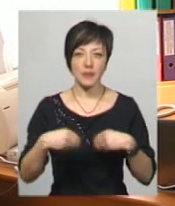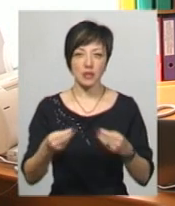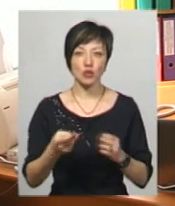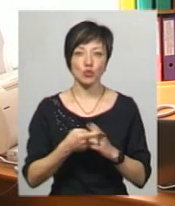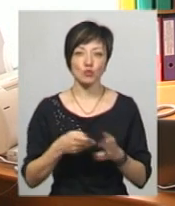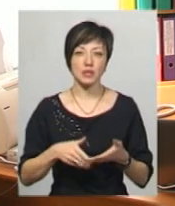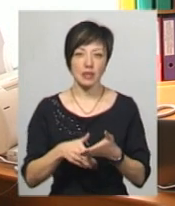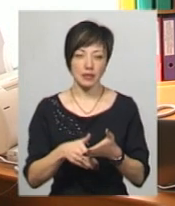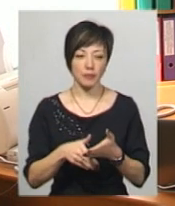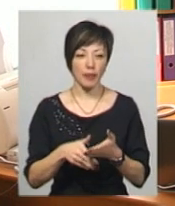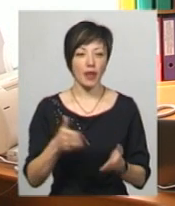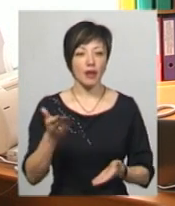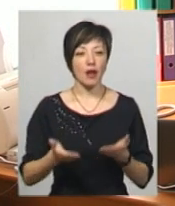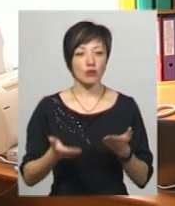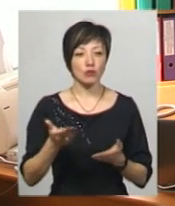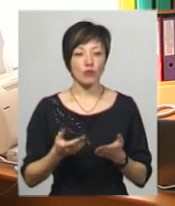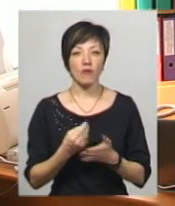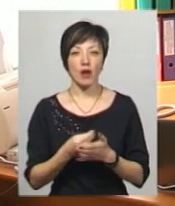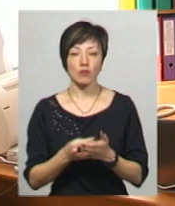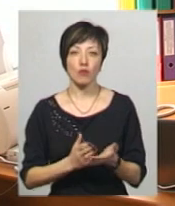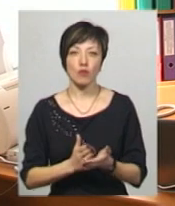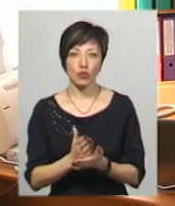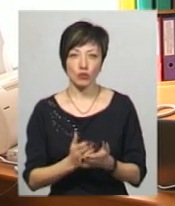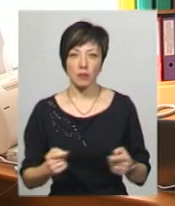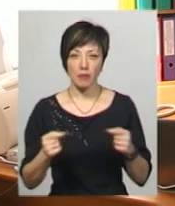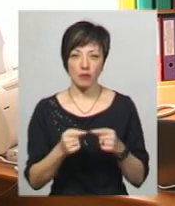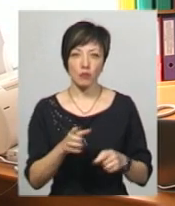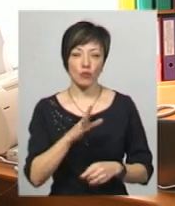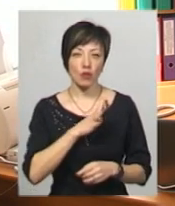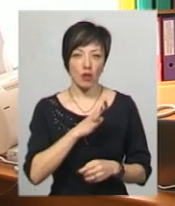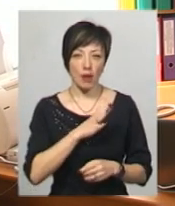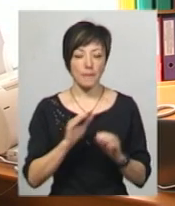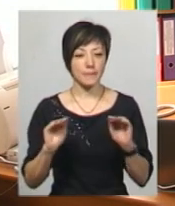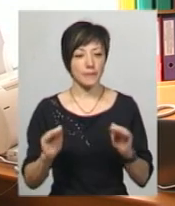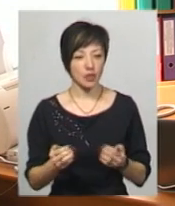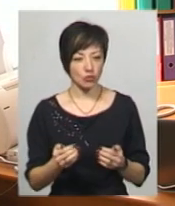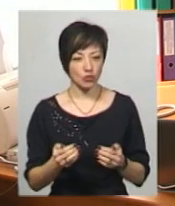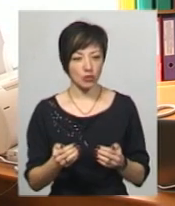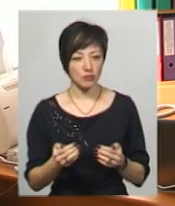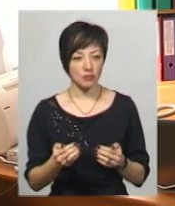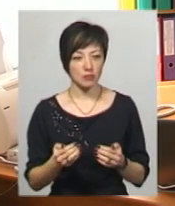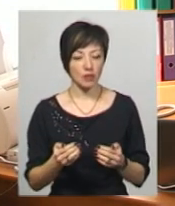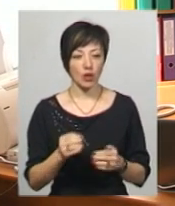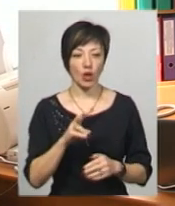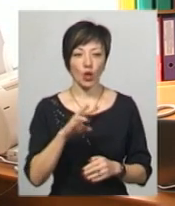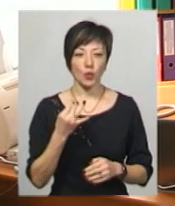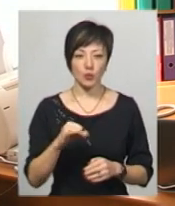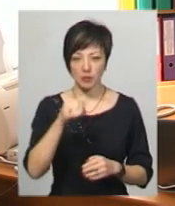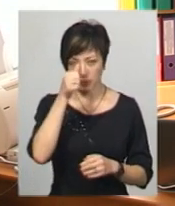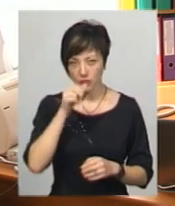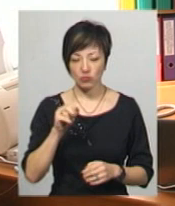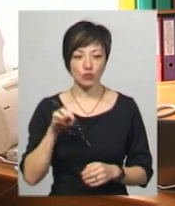субсидії. Тобто, якщо вартість цієї послуги, певної послуги, була менша в лютому місяці,